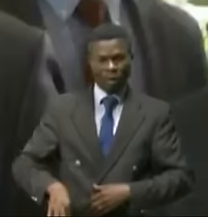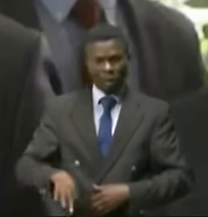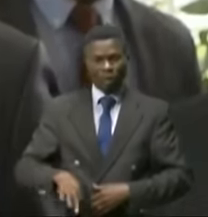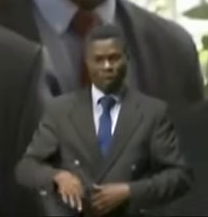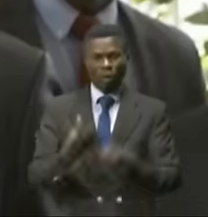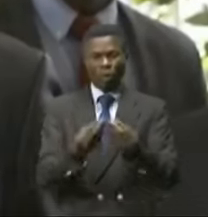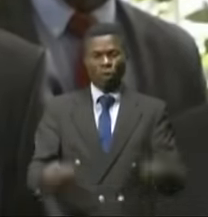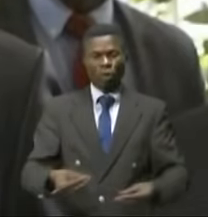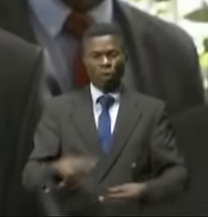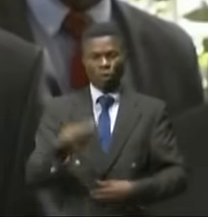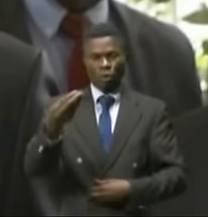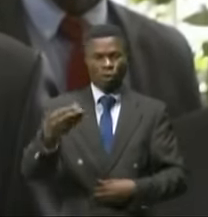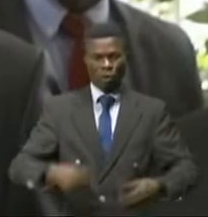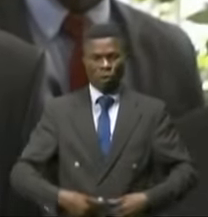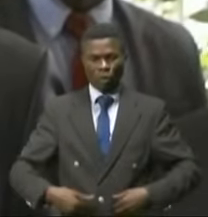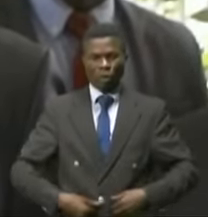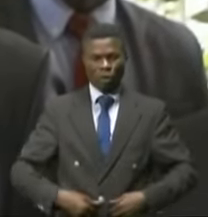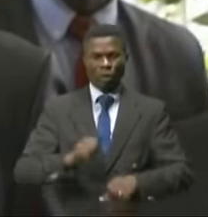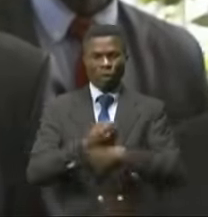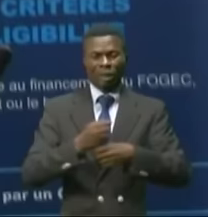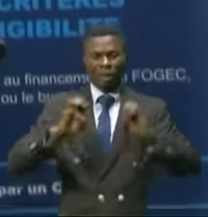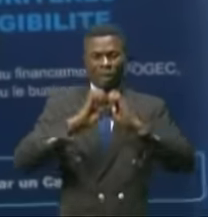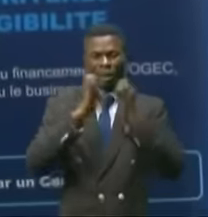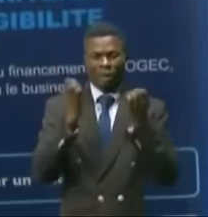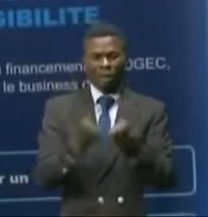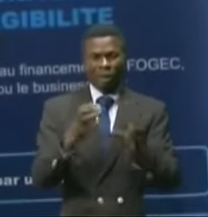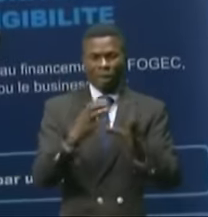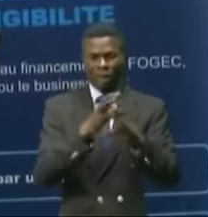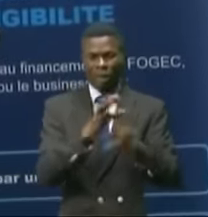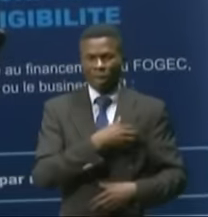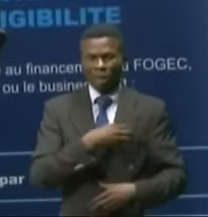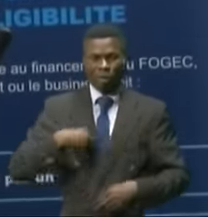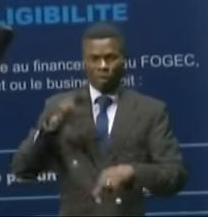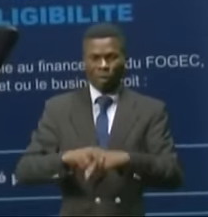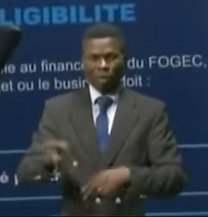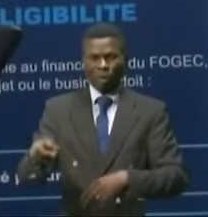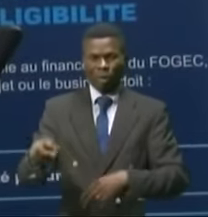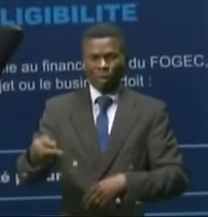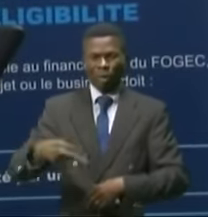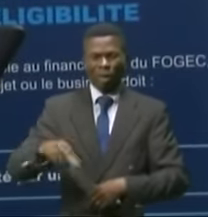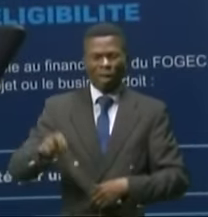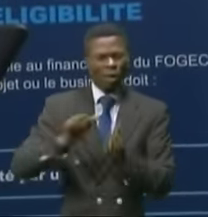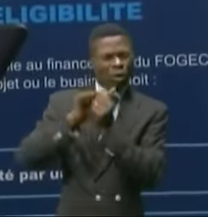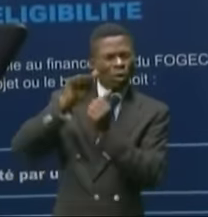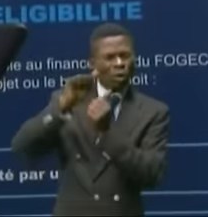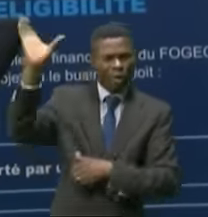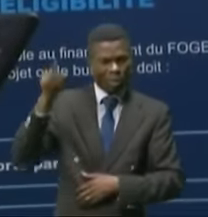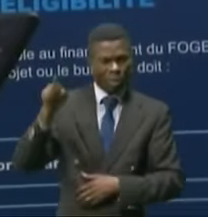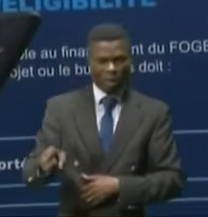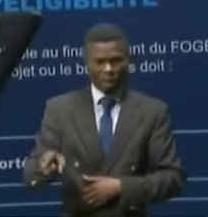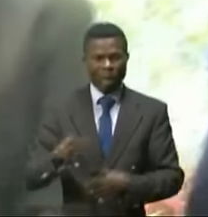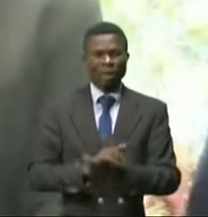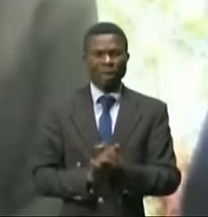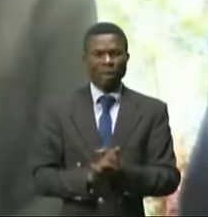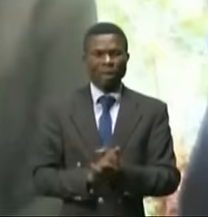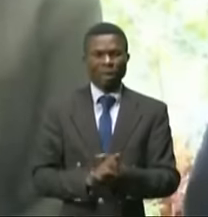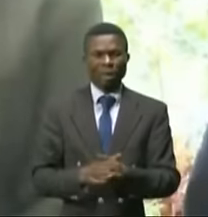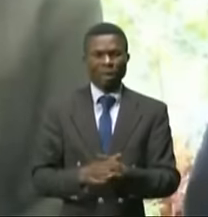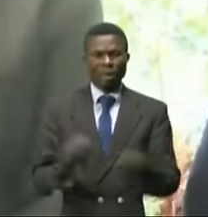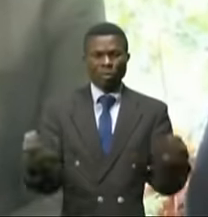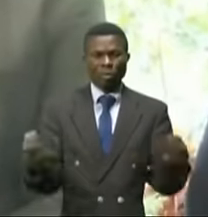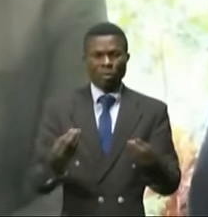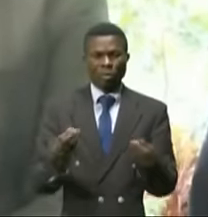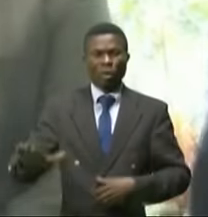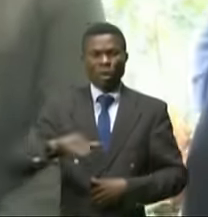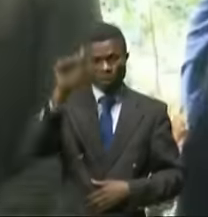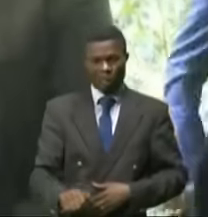solution apportera aux jeunes entrepreneurs et aux femmes résidant dans les régions reculées de la République démocratique du Congo. Pour les Pays-Bas,